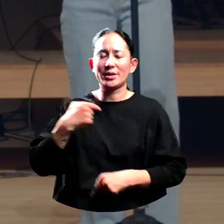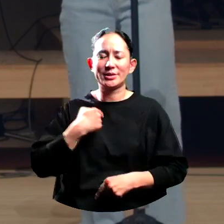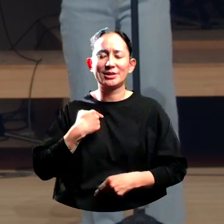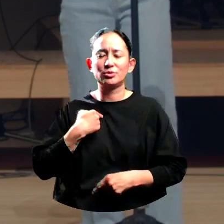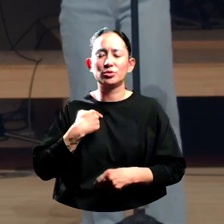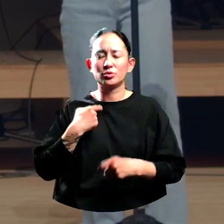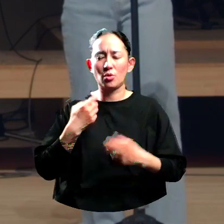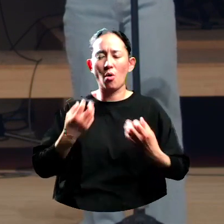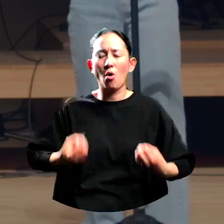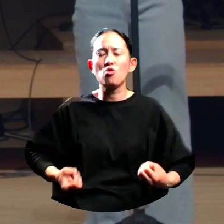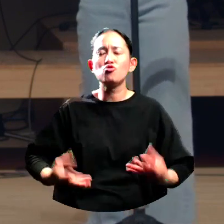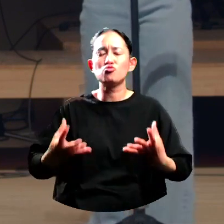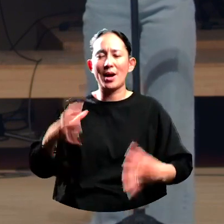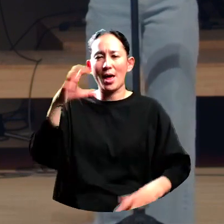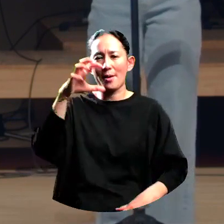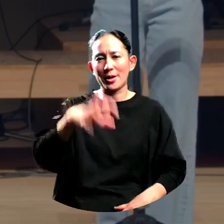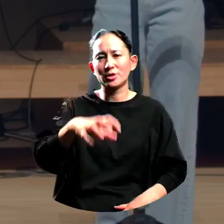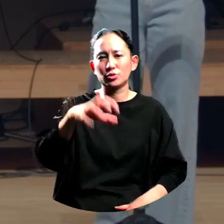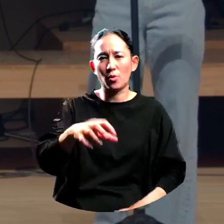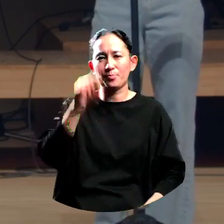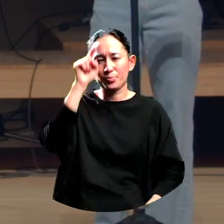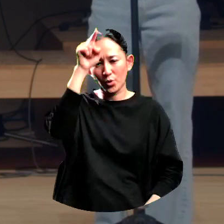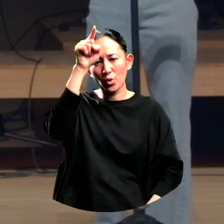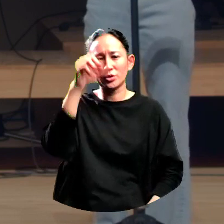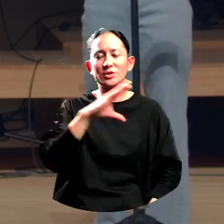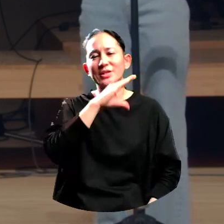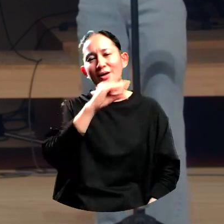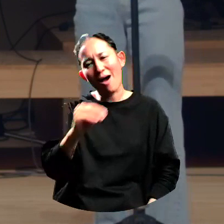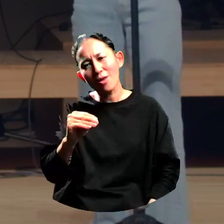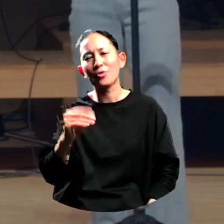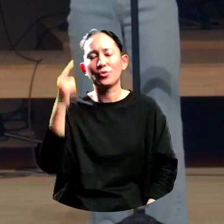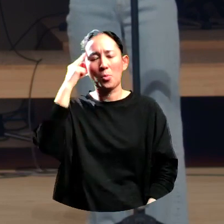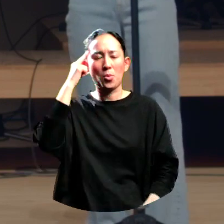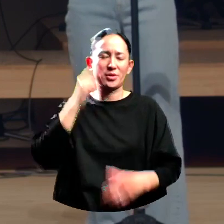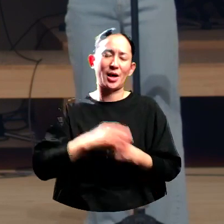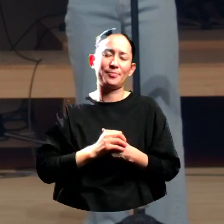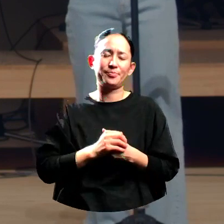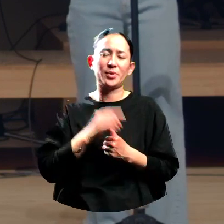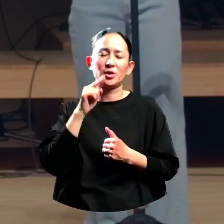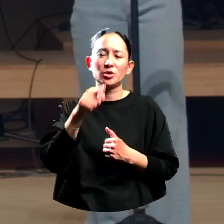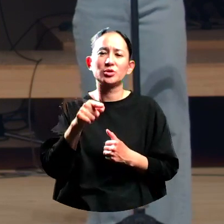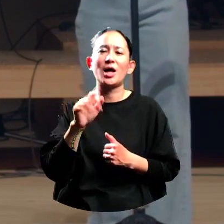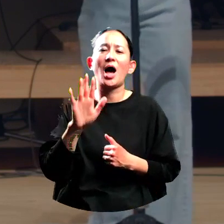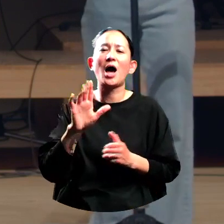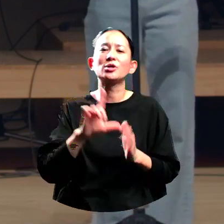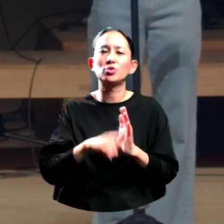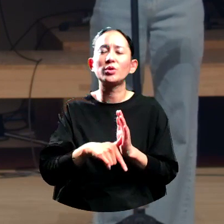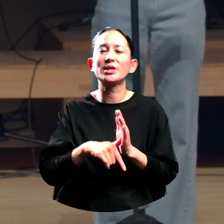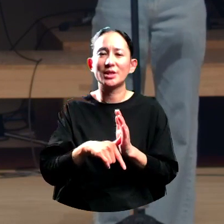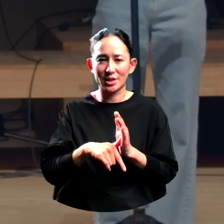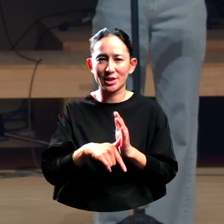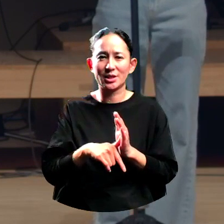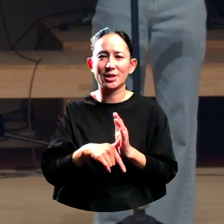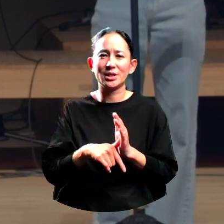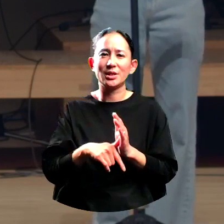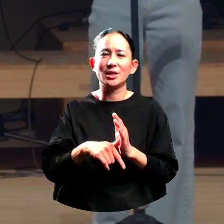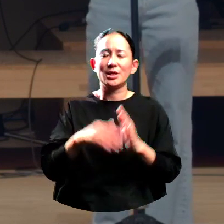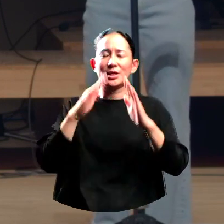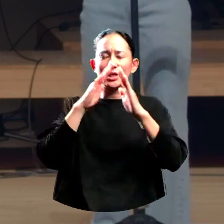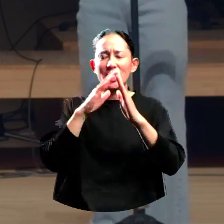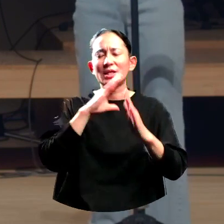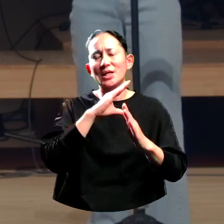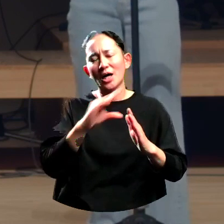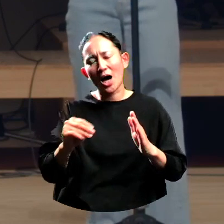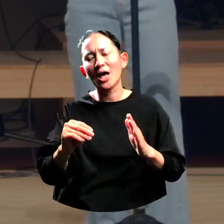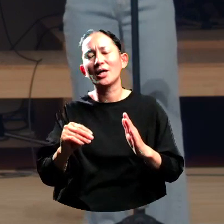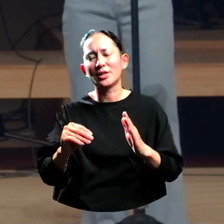was unrecoverable and thought about going back to his homeland. そんなある日、リハビリをして家に帰ると、友人